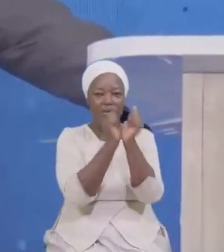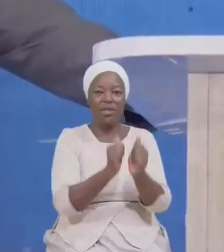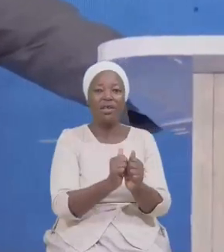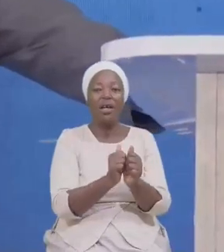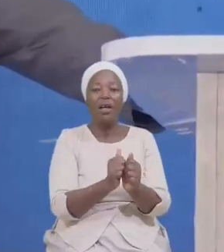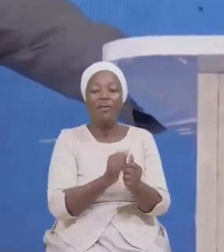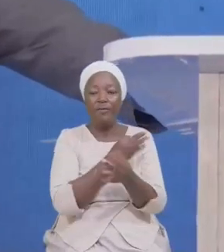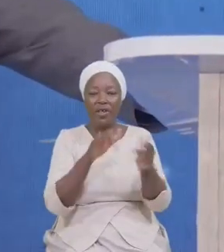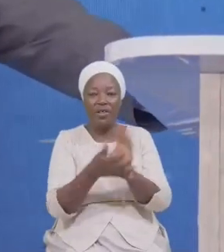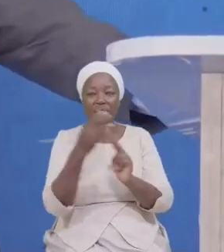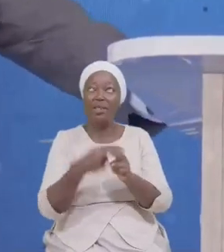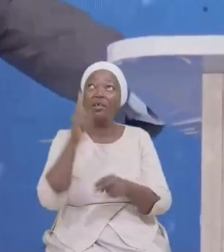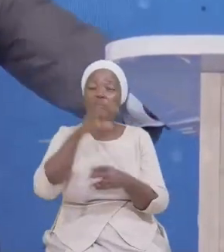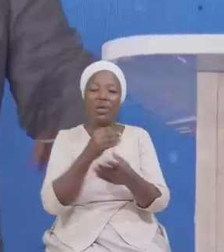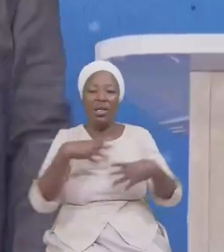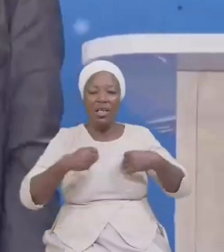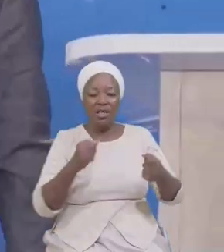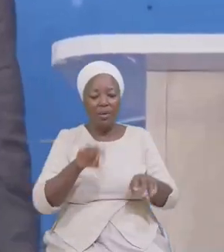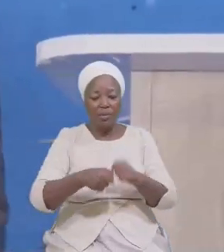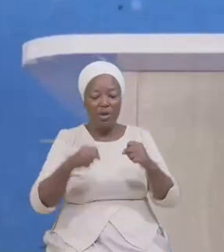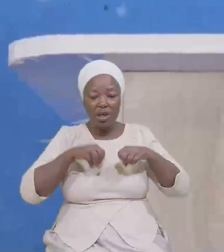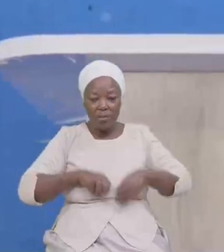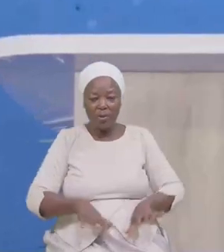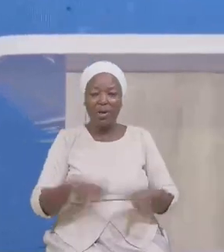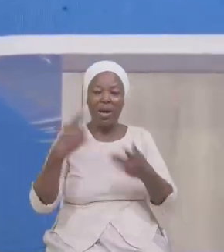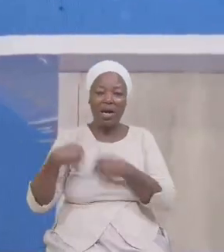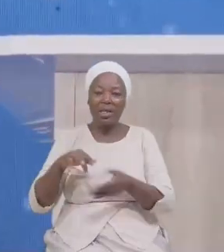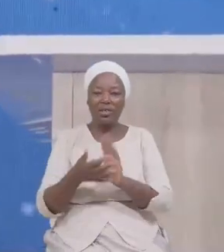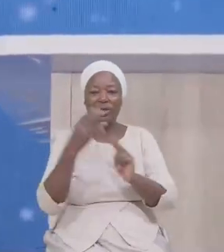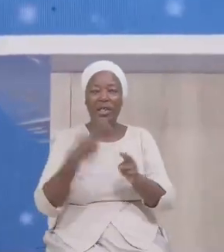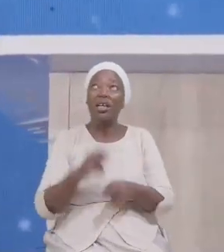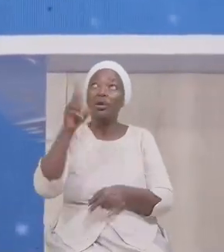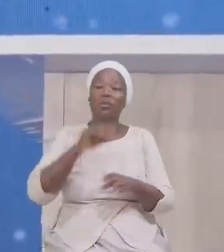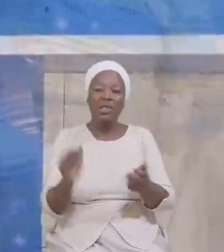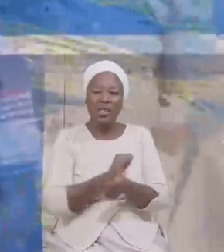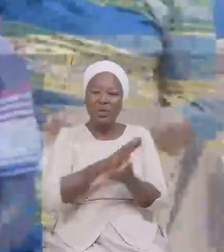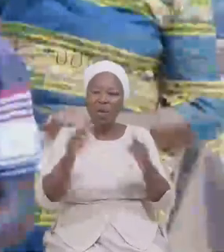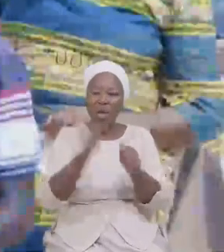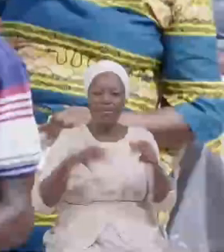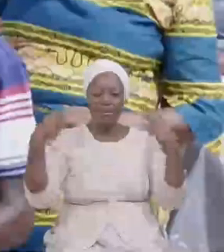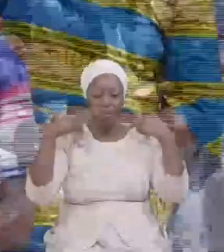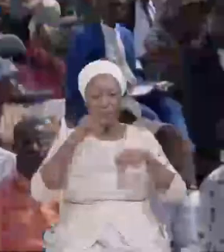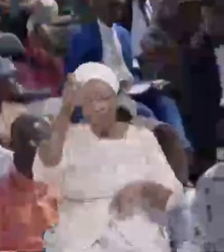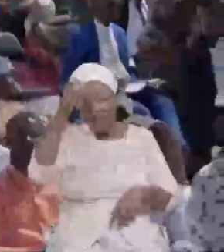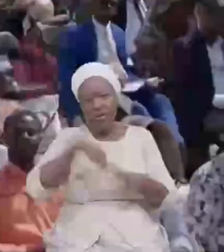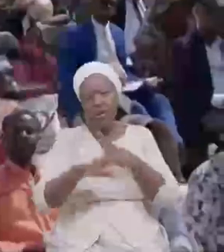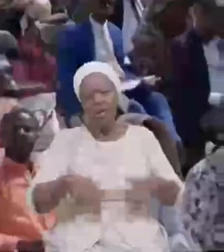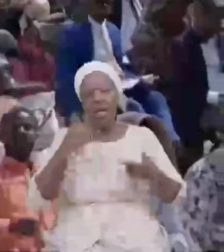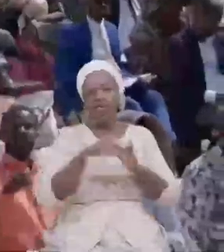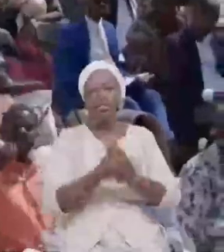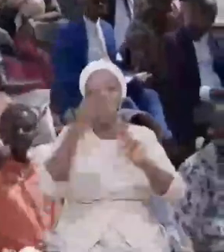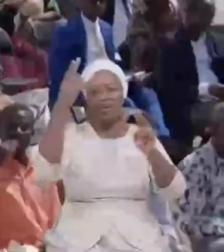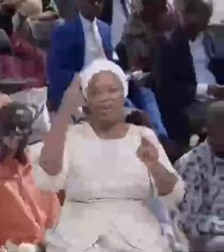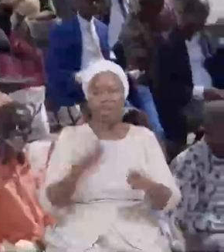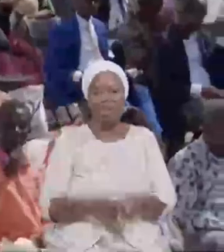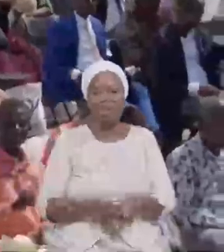va guérir les cœurs brisés. Il va détruire tous les jougs du diable de ta vie au nom de